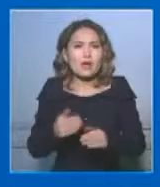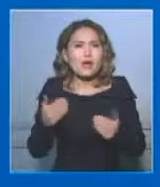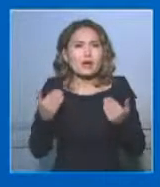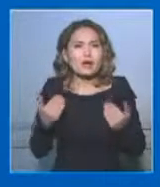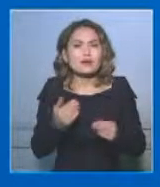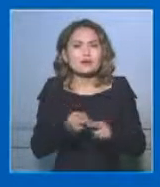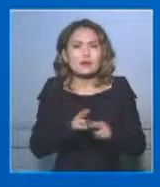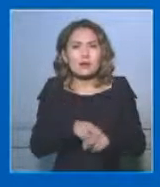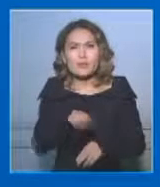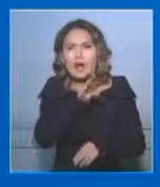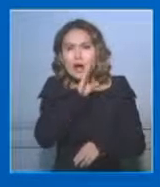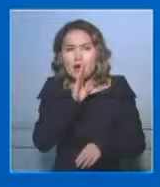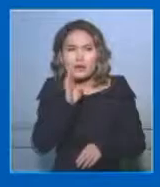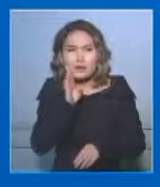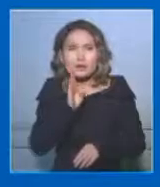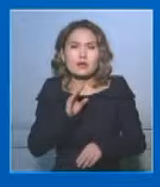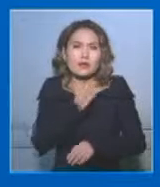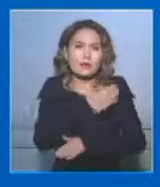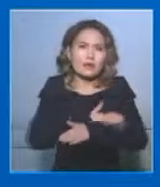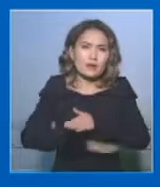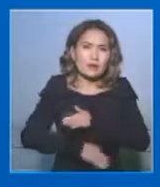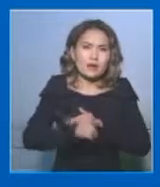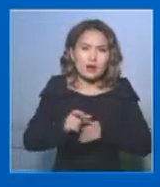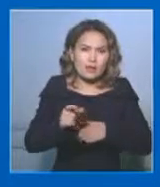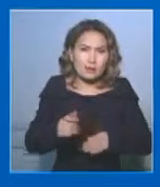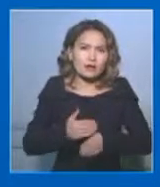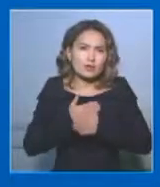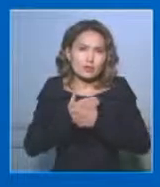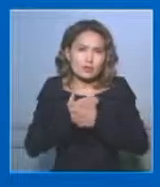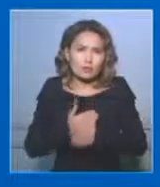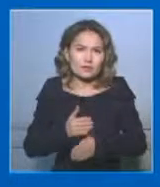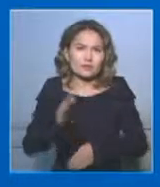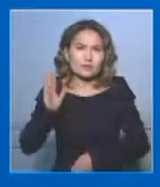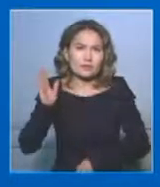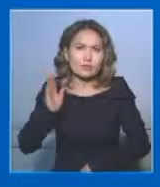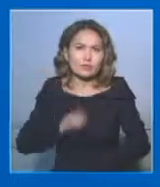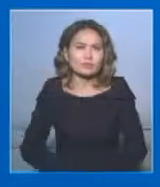аналарға, зейнеткерлерге және мүмкіндігі шектеулі жандарға жауапкершілікті өзіне алады.